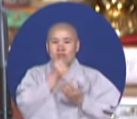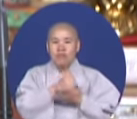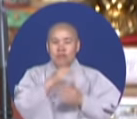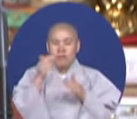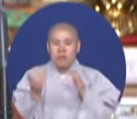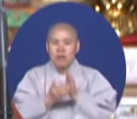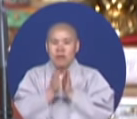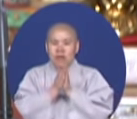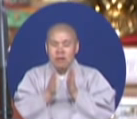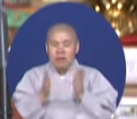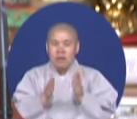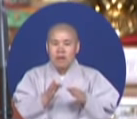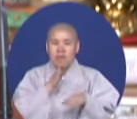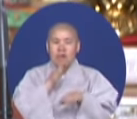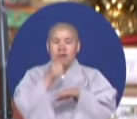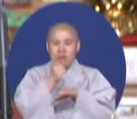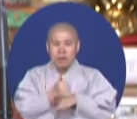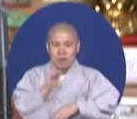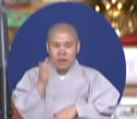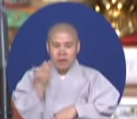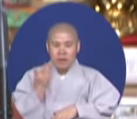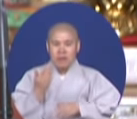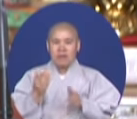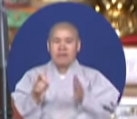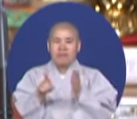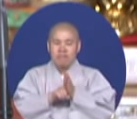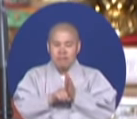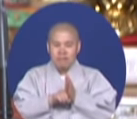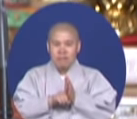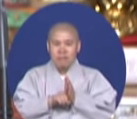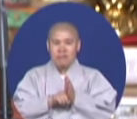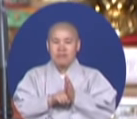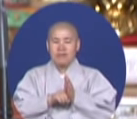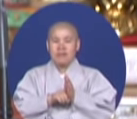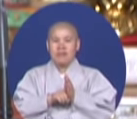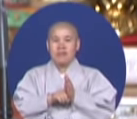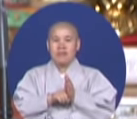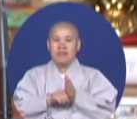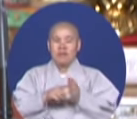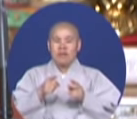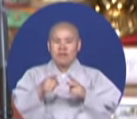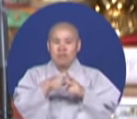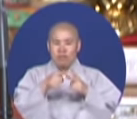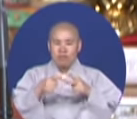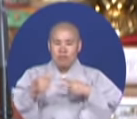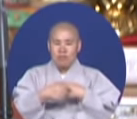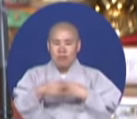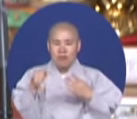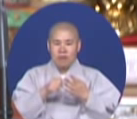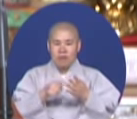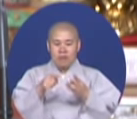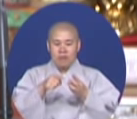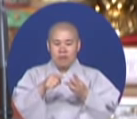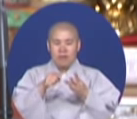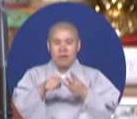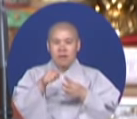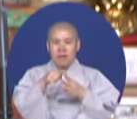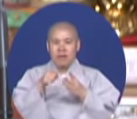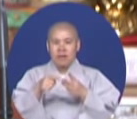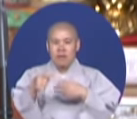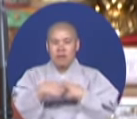발심은 시작이 바로 결과다. 그게 신심이에요. 그러니까 두 마음 세 마음 갖지 말고